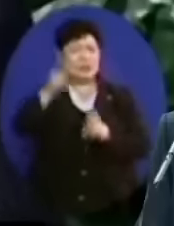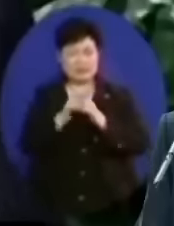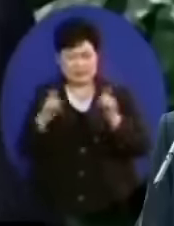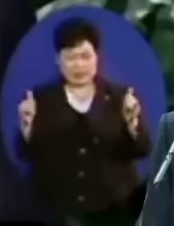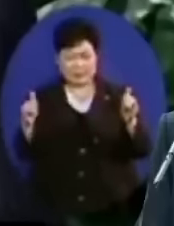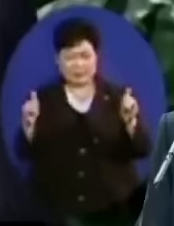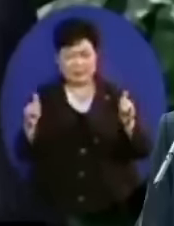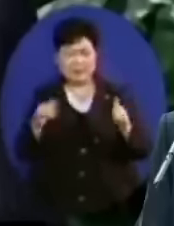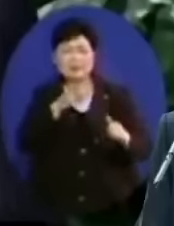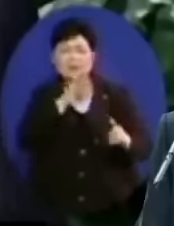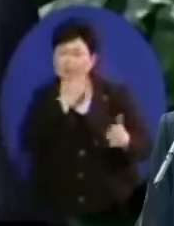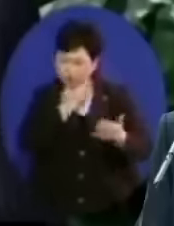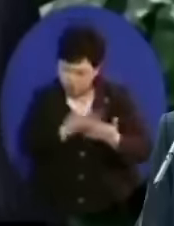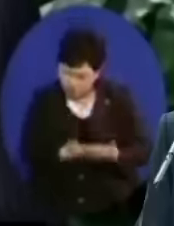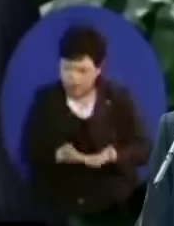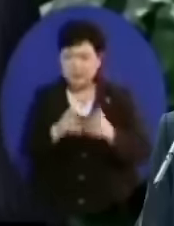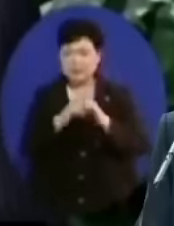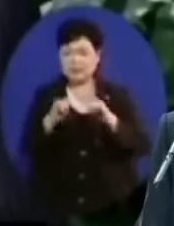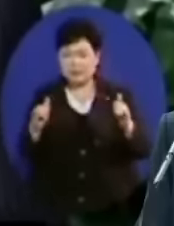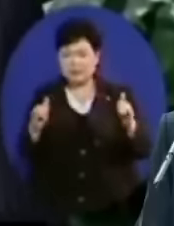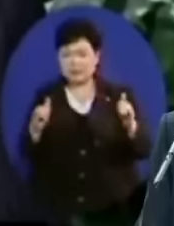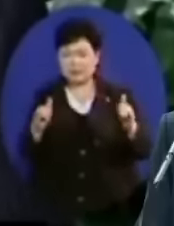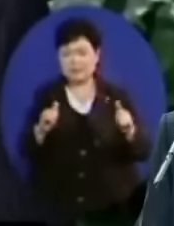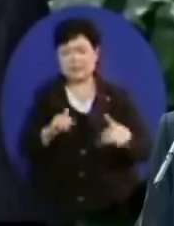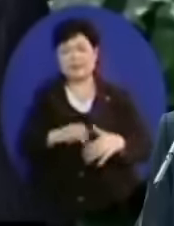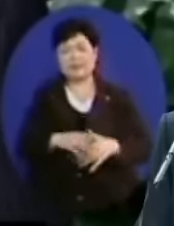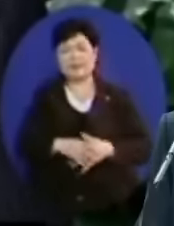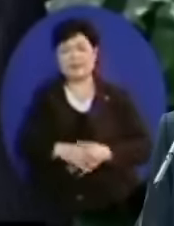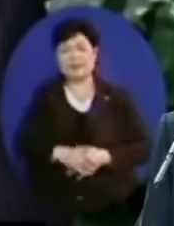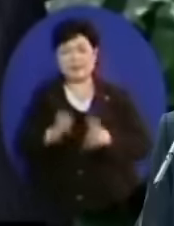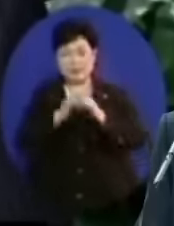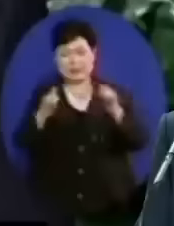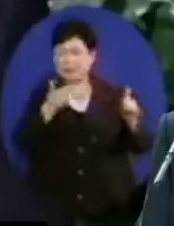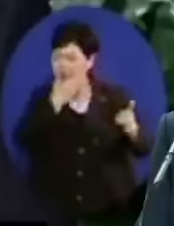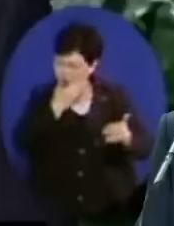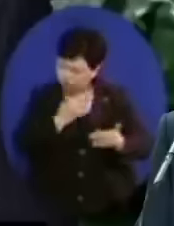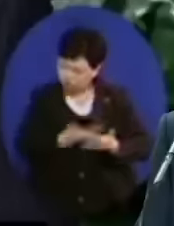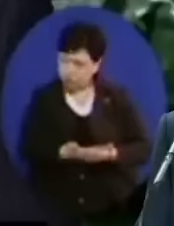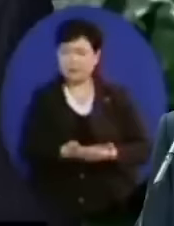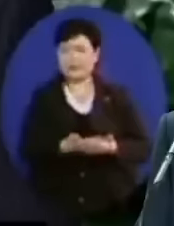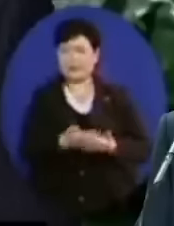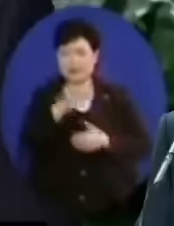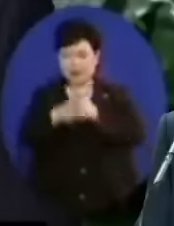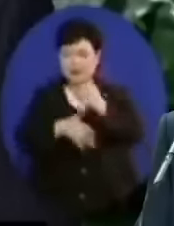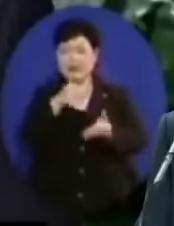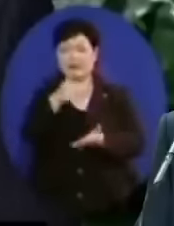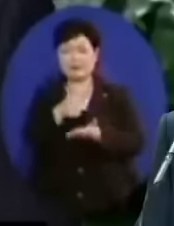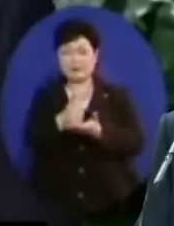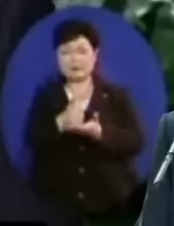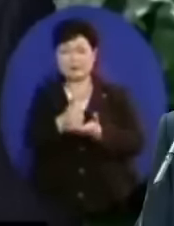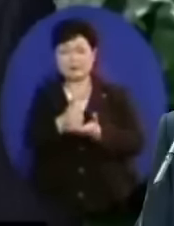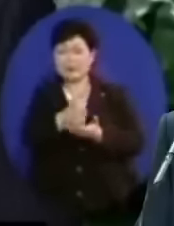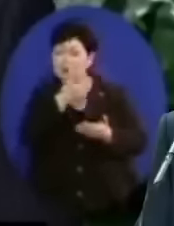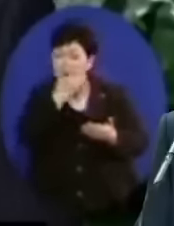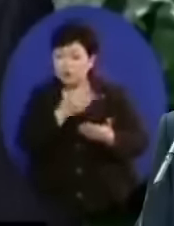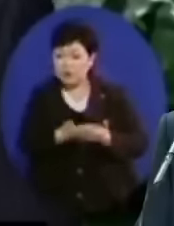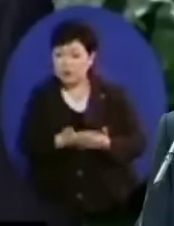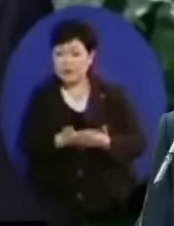굉장히 귀한 존재가 사람이겠습니다. 사람은 귀합니다. 하나님은 이